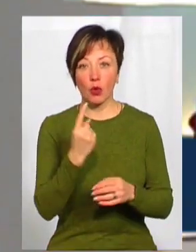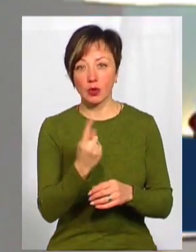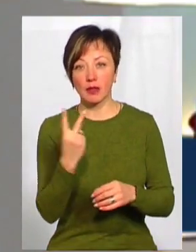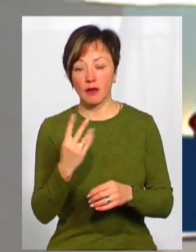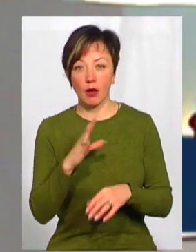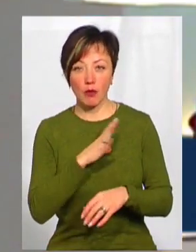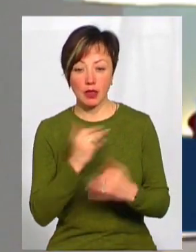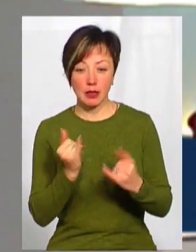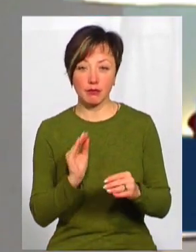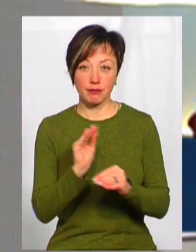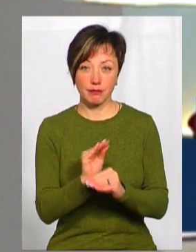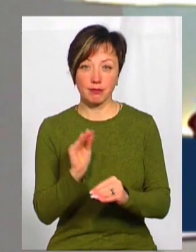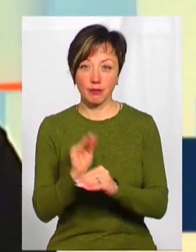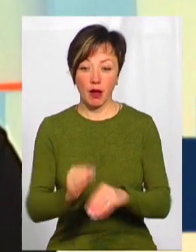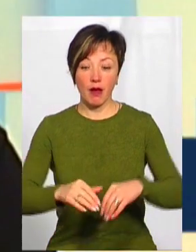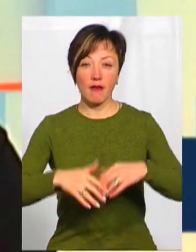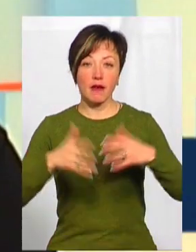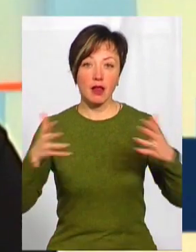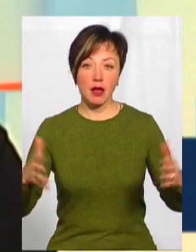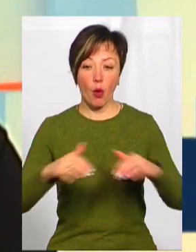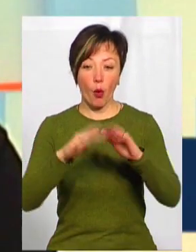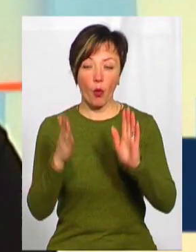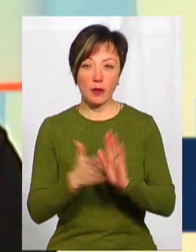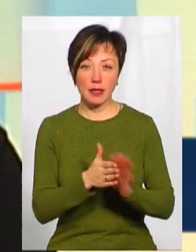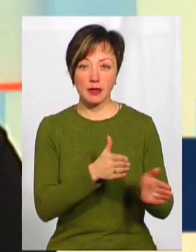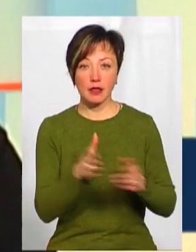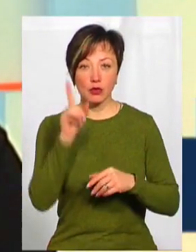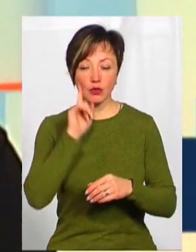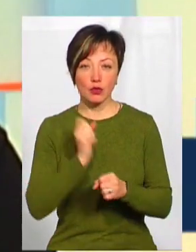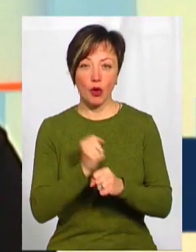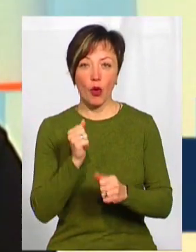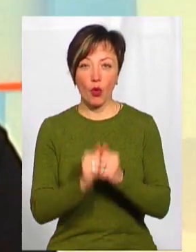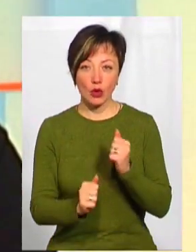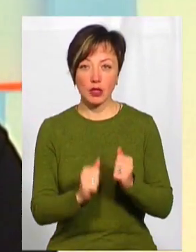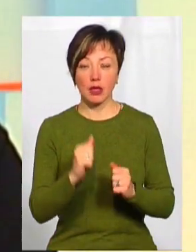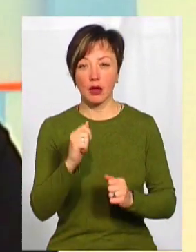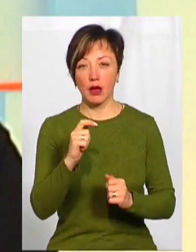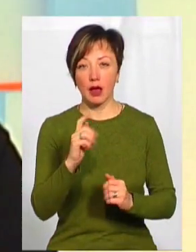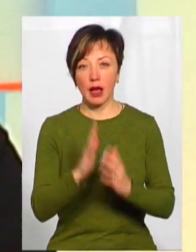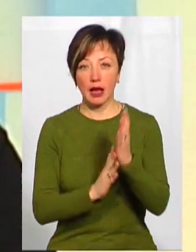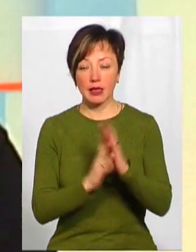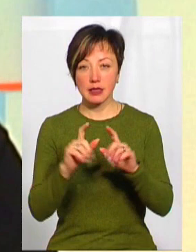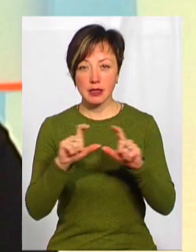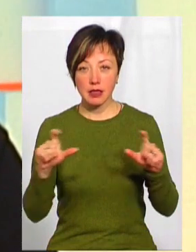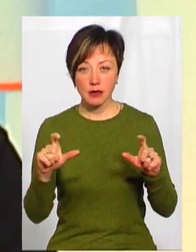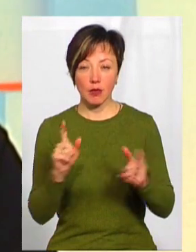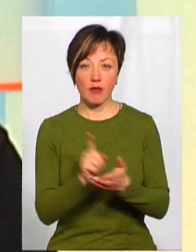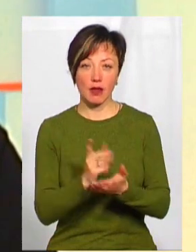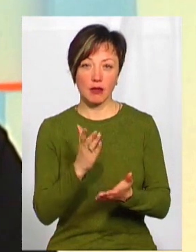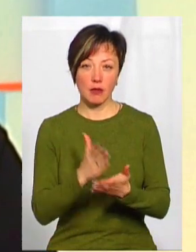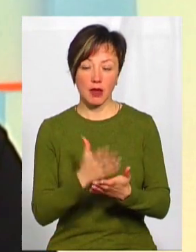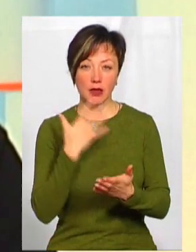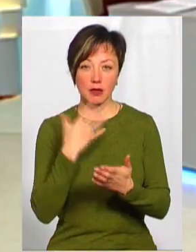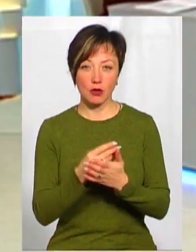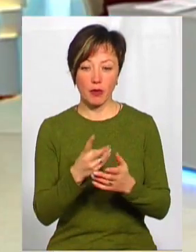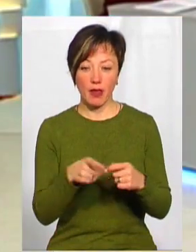двома. А так як великий обсяг заготівель для зручності роботи, кожне лісництво, кожна навіть обхід повинен мати.